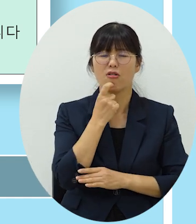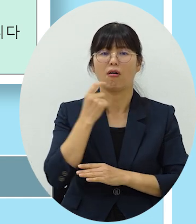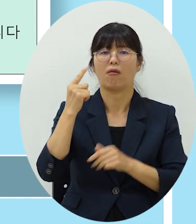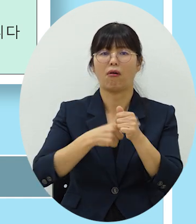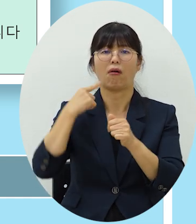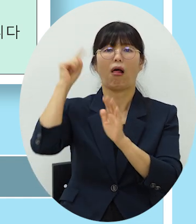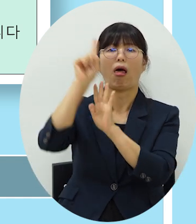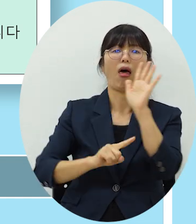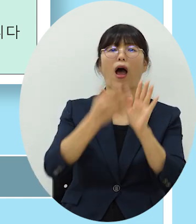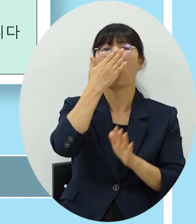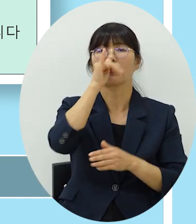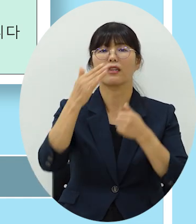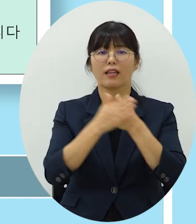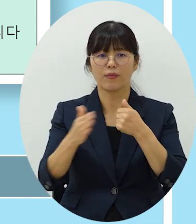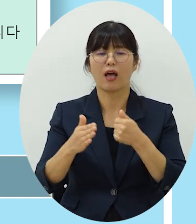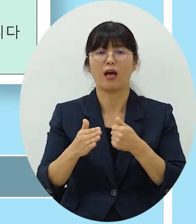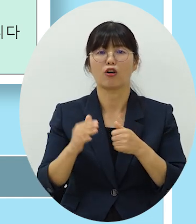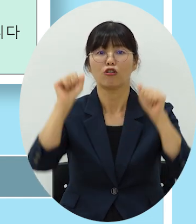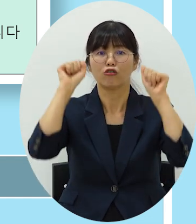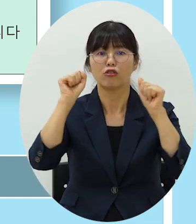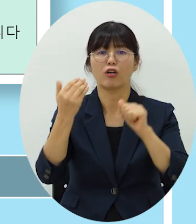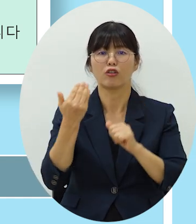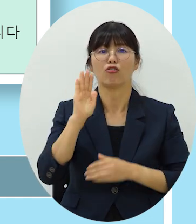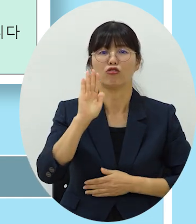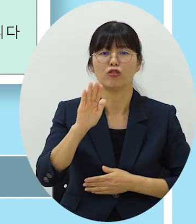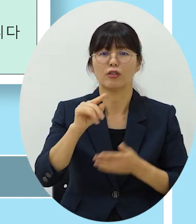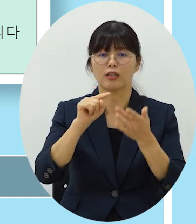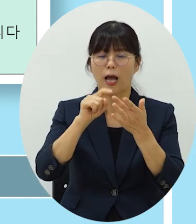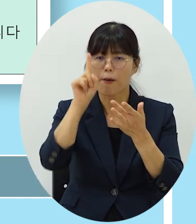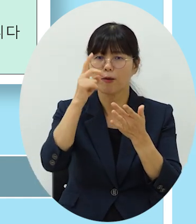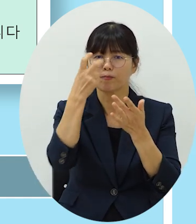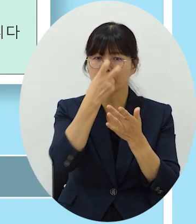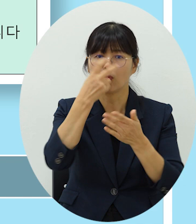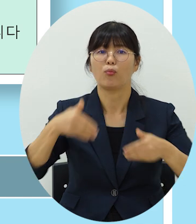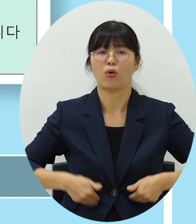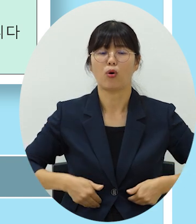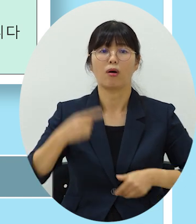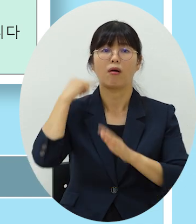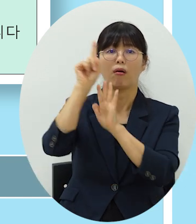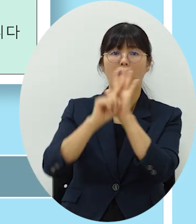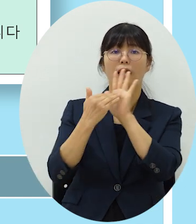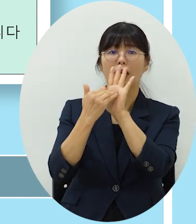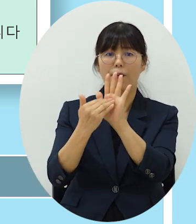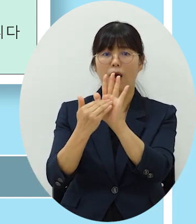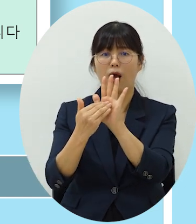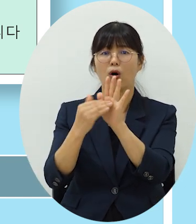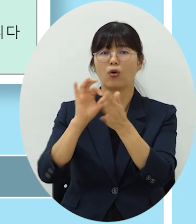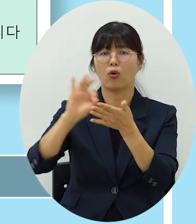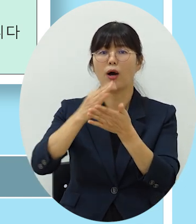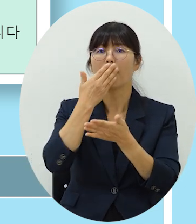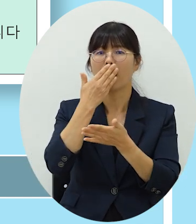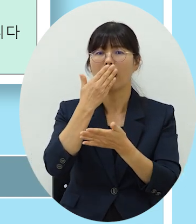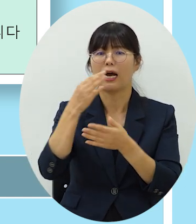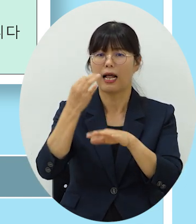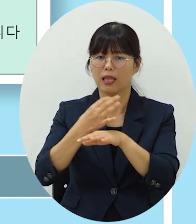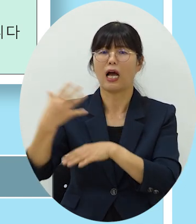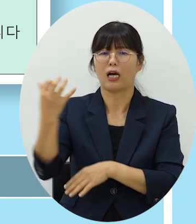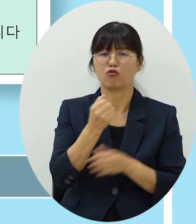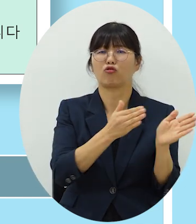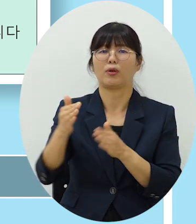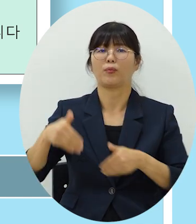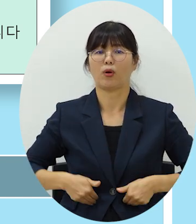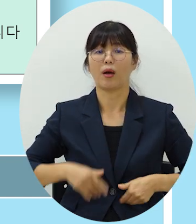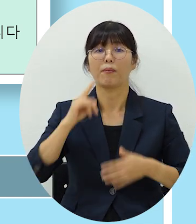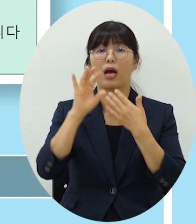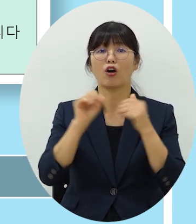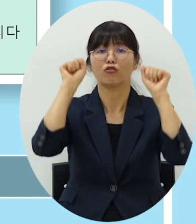유발할 수 있으므로 운동 전후로 혈당을 측정하도록 하며 저혈당 예방용 간식을 항상 준비하도록 합니다.